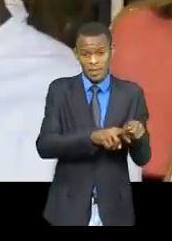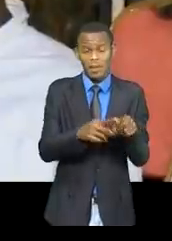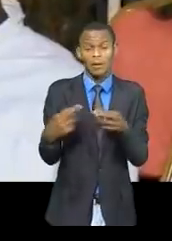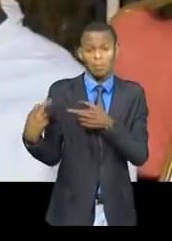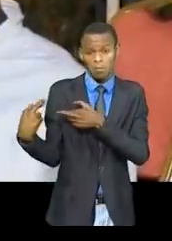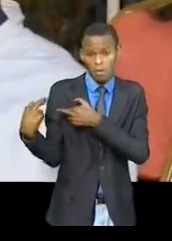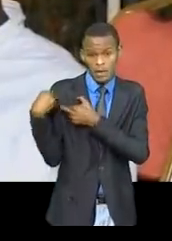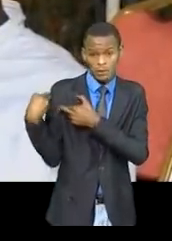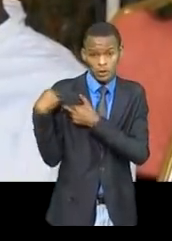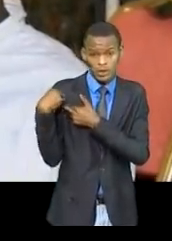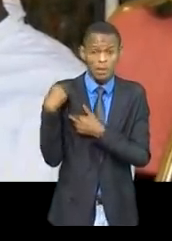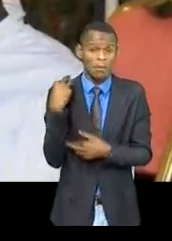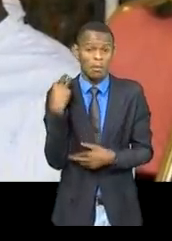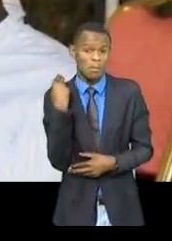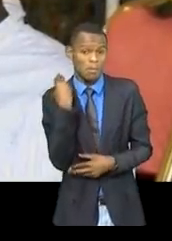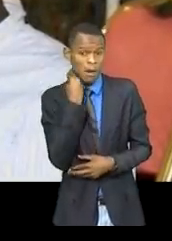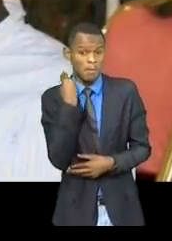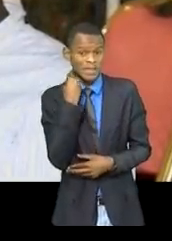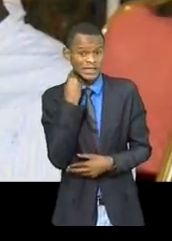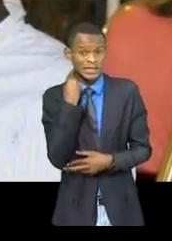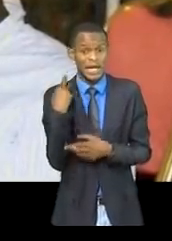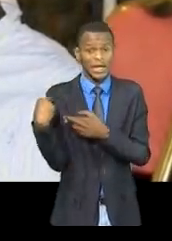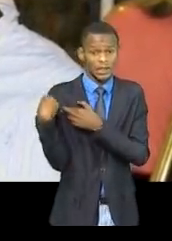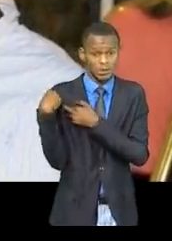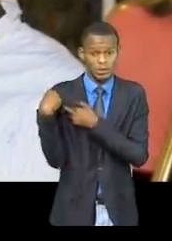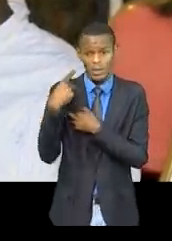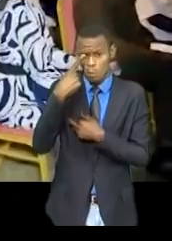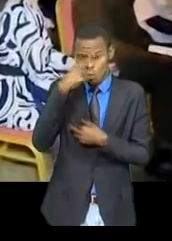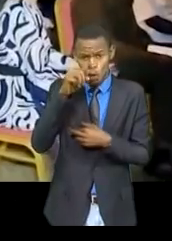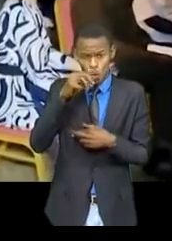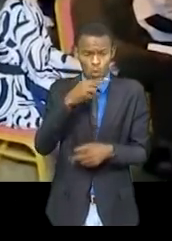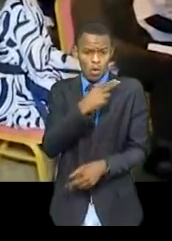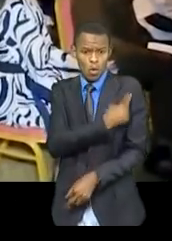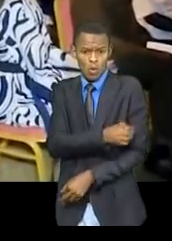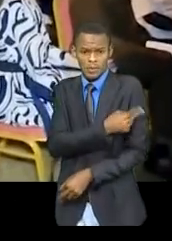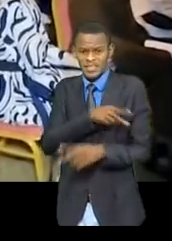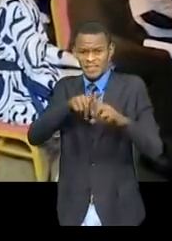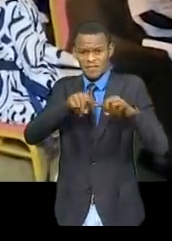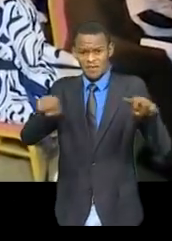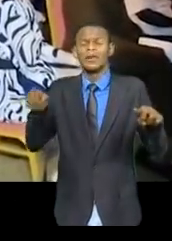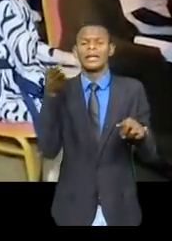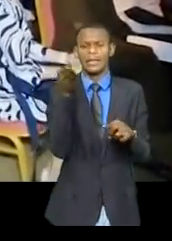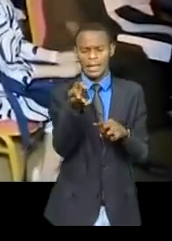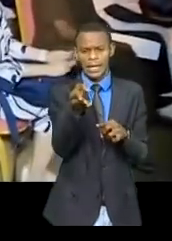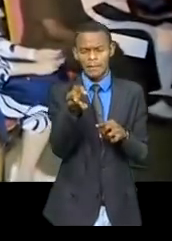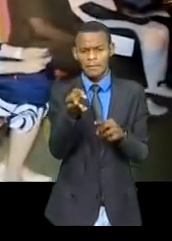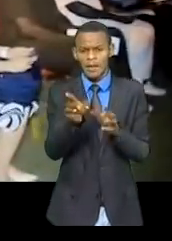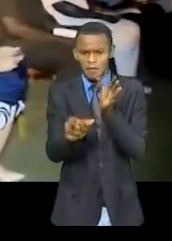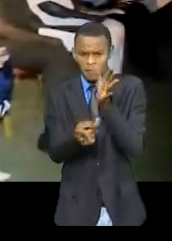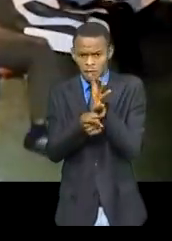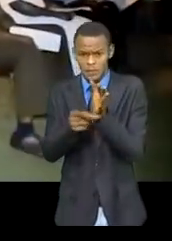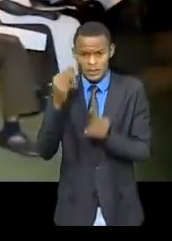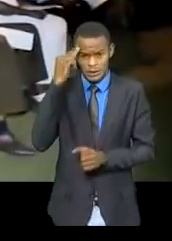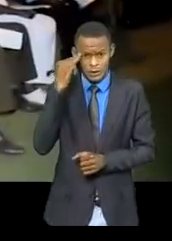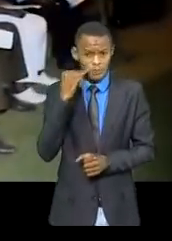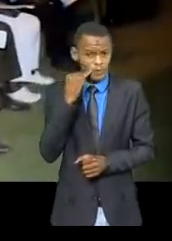médical de cette institution médicale. Symboliquement, le vice-ministre des Affaires étrangères sud-coréen en séjour à Kinshasa,